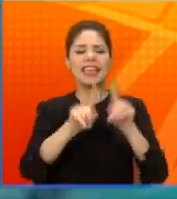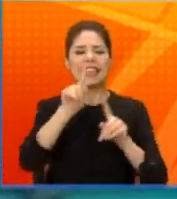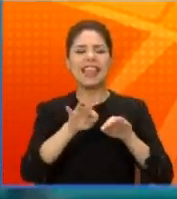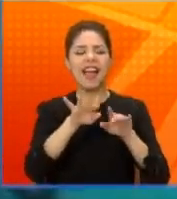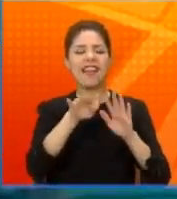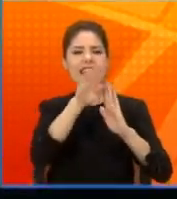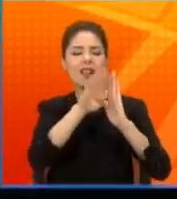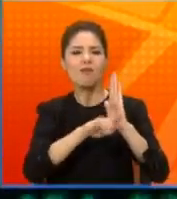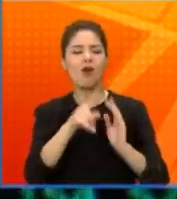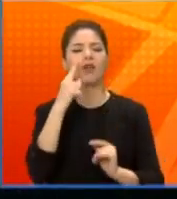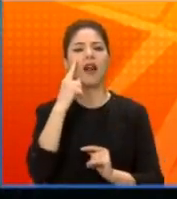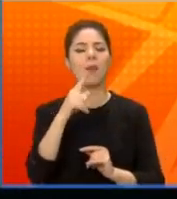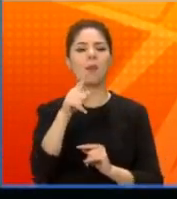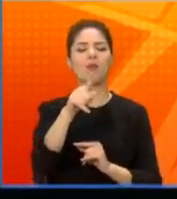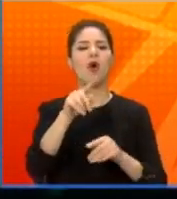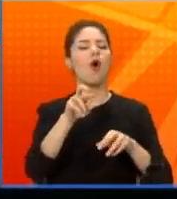tamamlandı. 13 kategoride